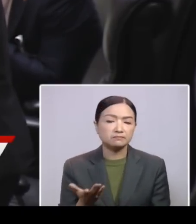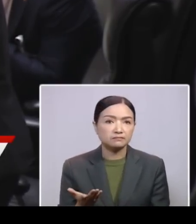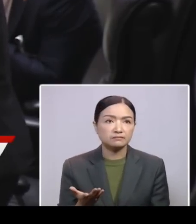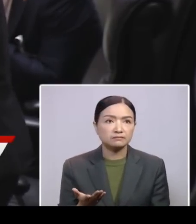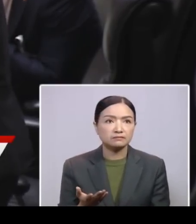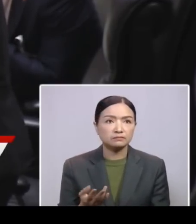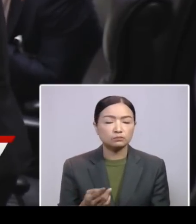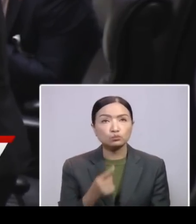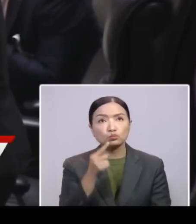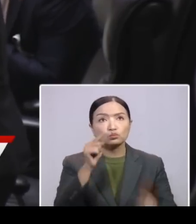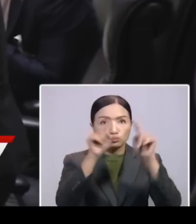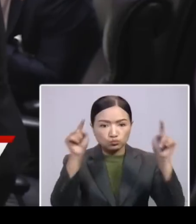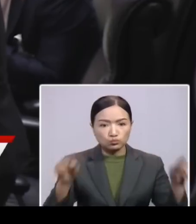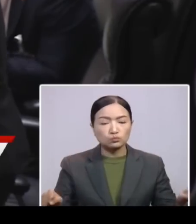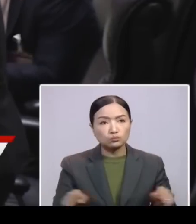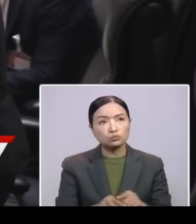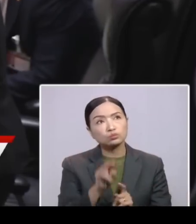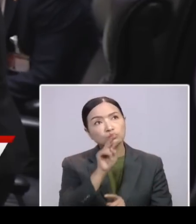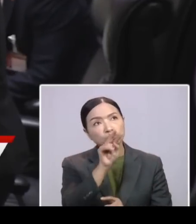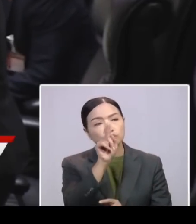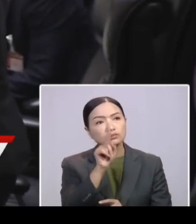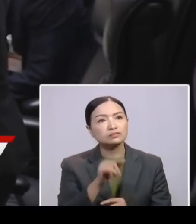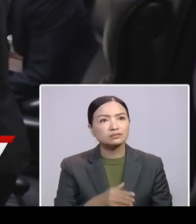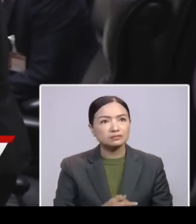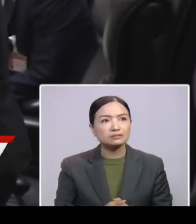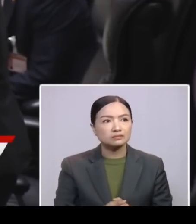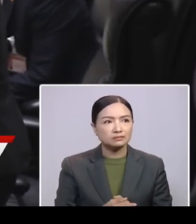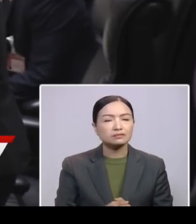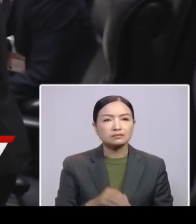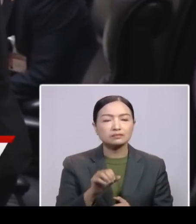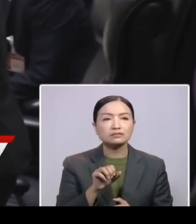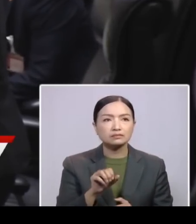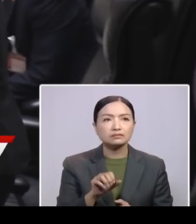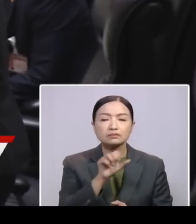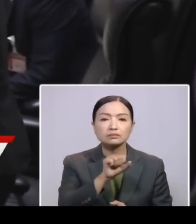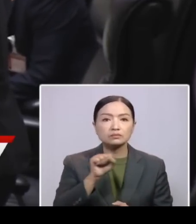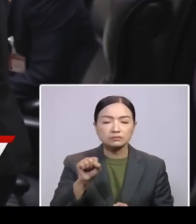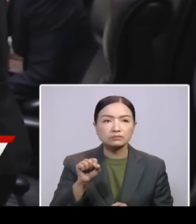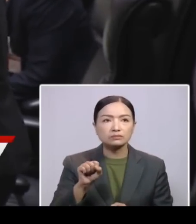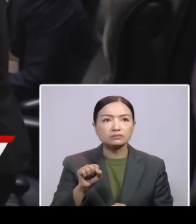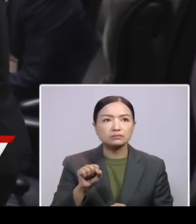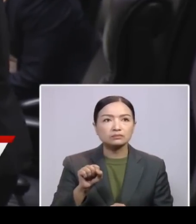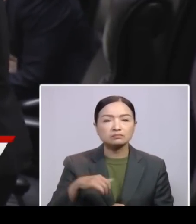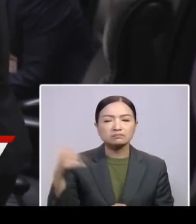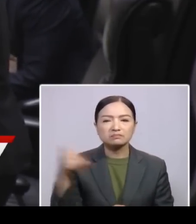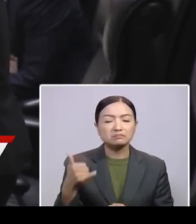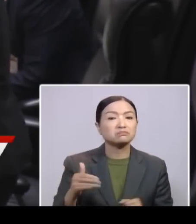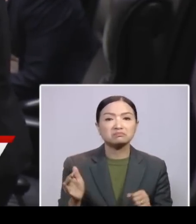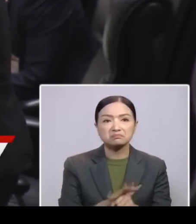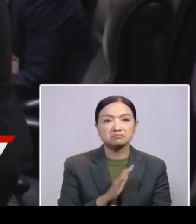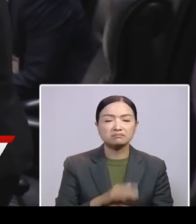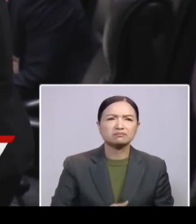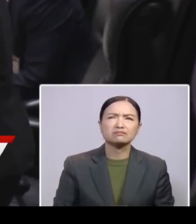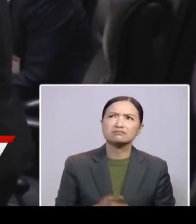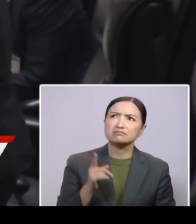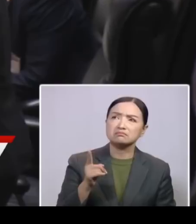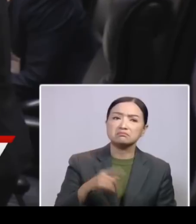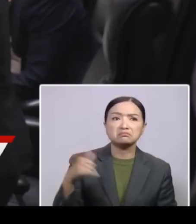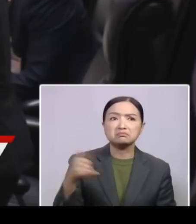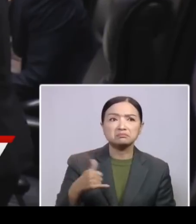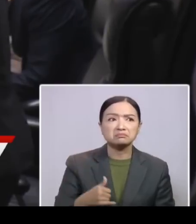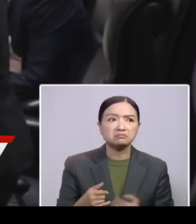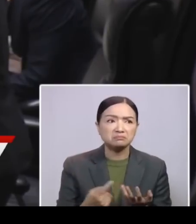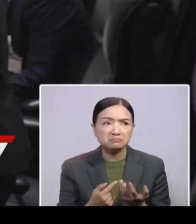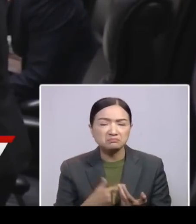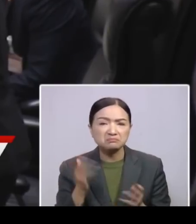ไปดูที่หน้าจอนะคะปรากฏว่าที่หน้าจอนั้นแสดงจำนวนสมาชิกส.ส.มายังไม่ครบค่ะก็พูดกันว่าเอ๊ะมากันกี่ท่านครับ